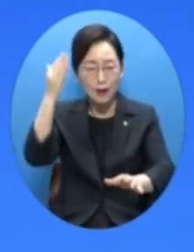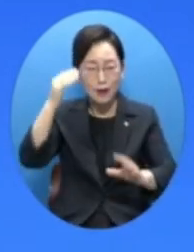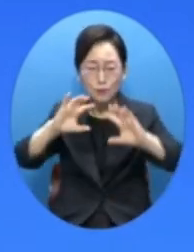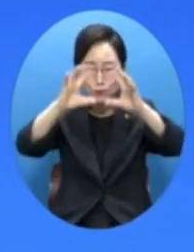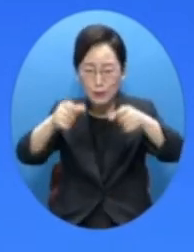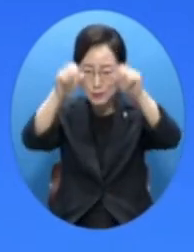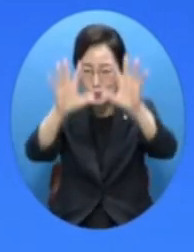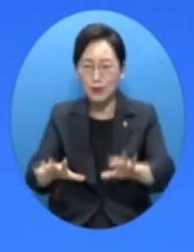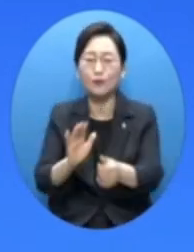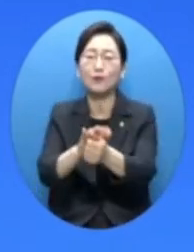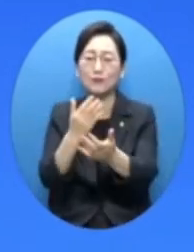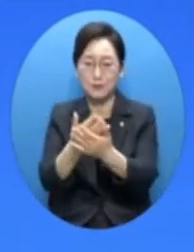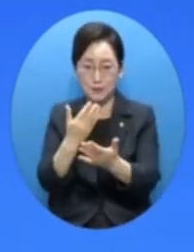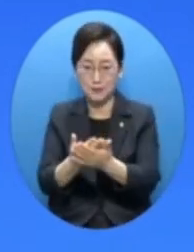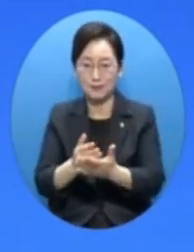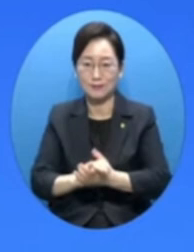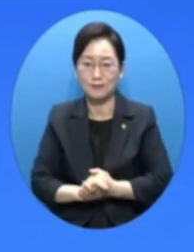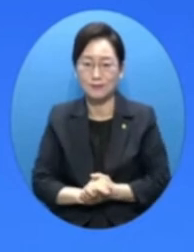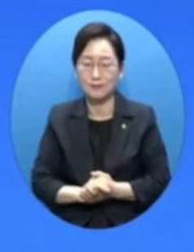임하게 하여 주시옵소서.